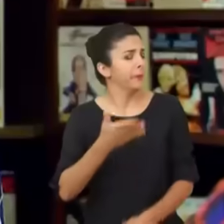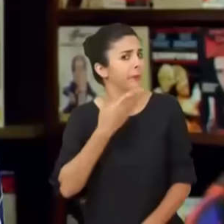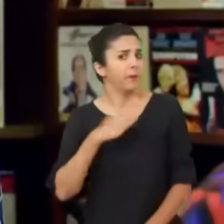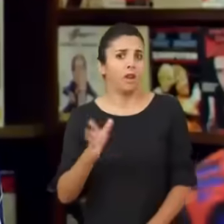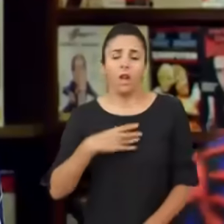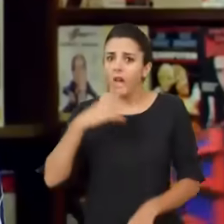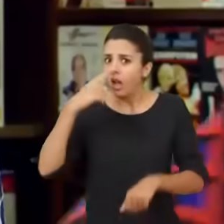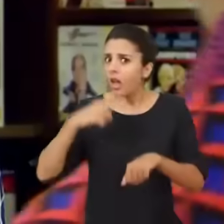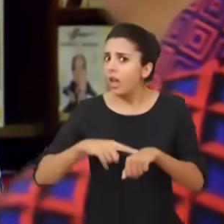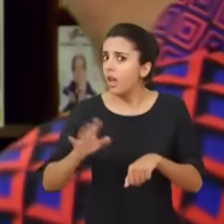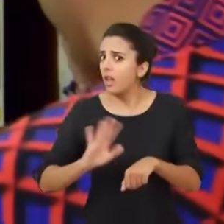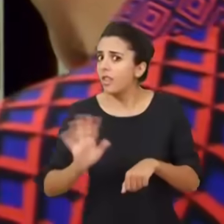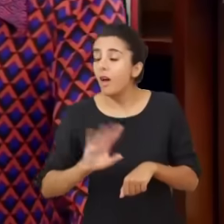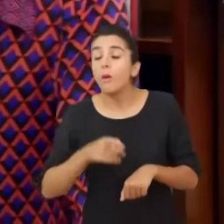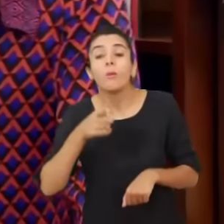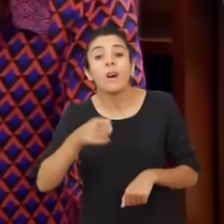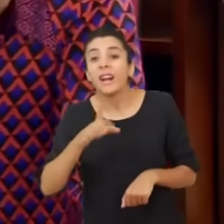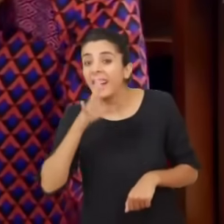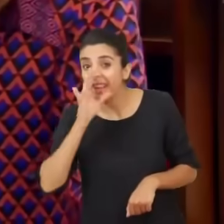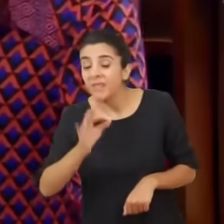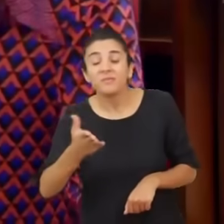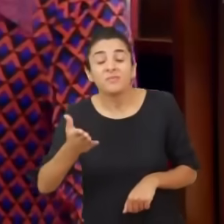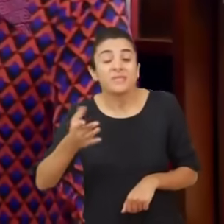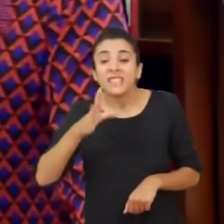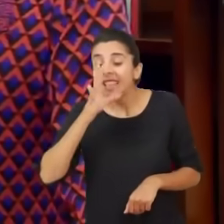Yok artık ya. İnanılır gibi değil ha. Şeyden,